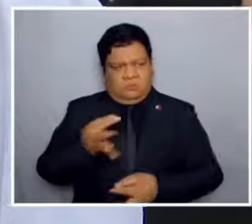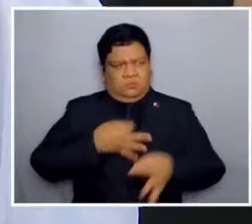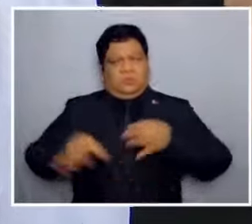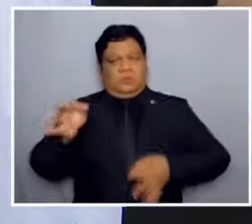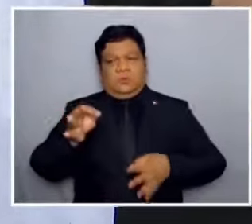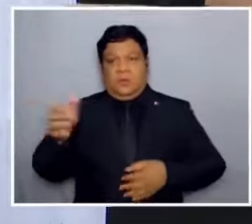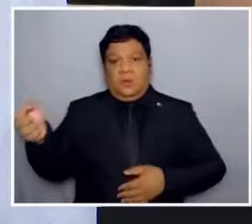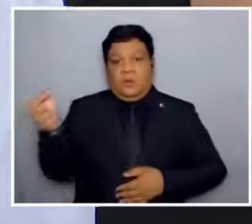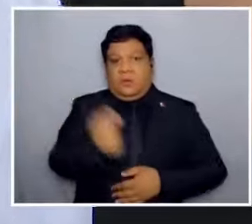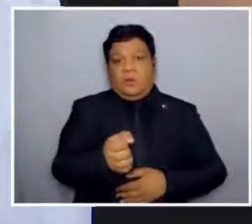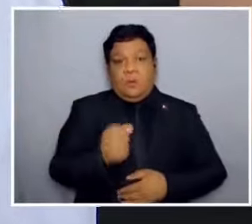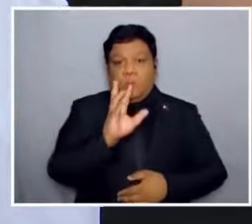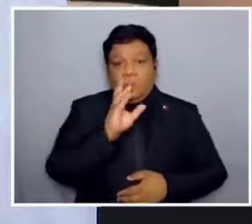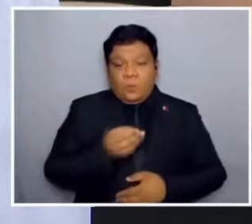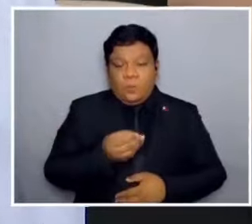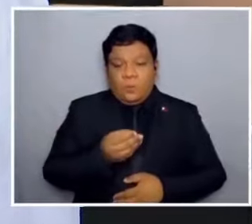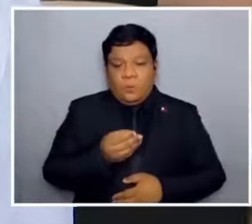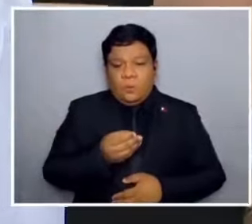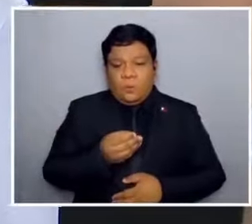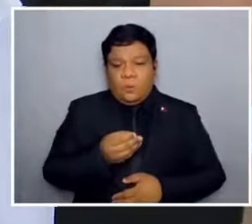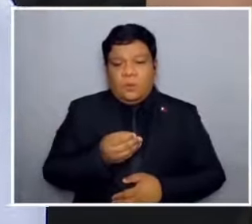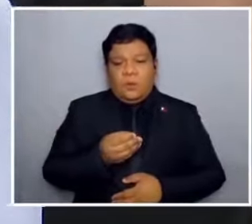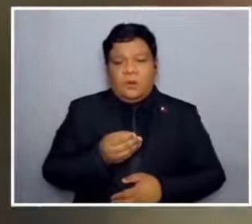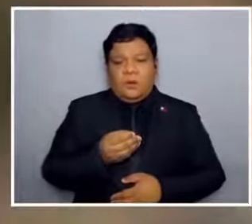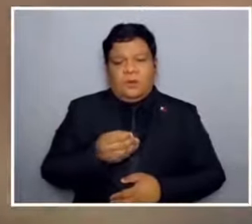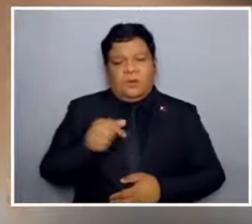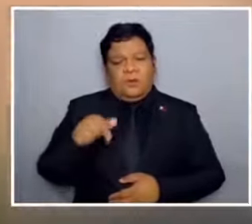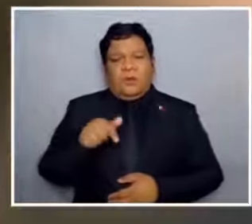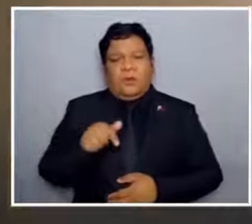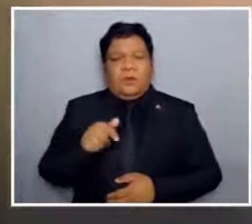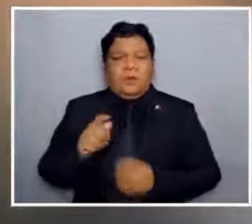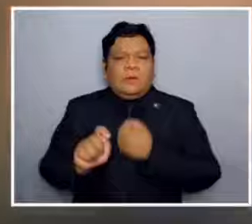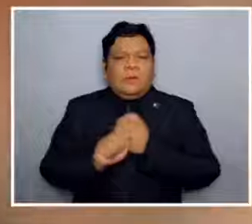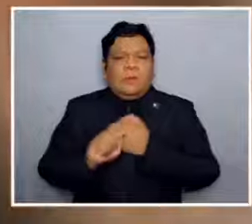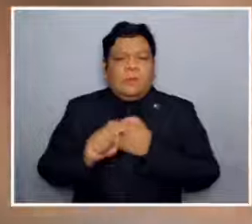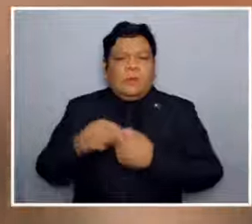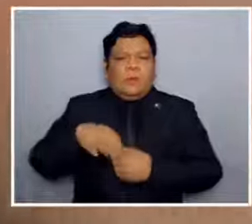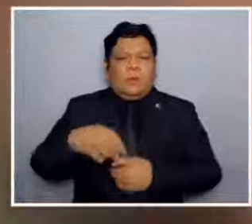pumalit ay isang acting election officer.